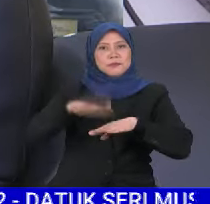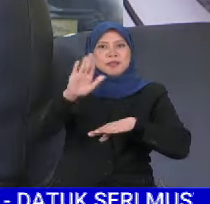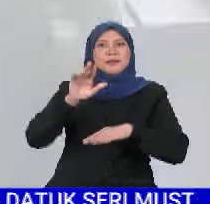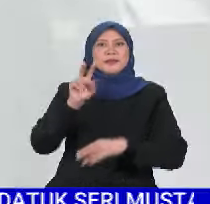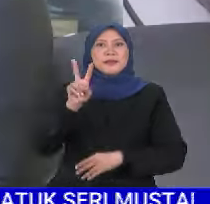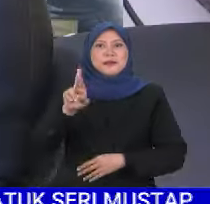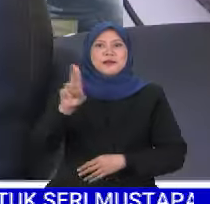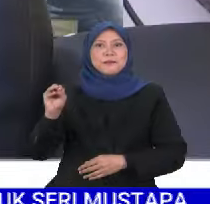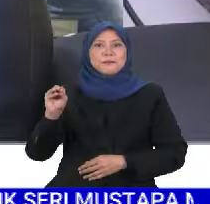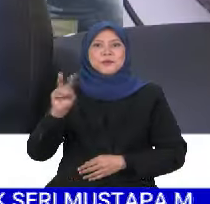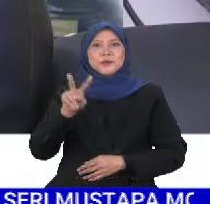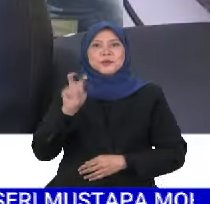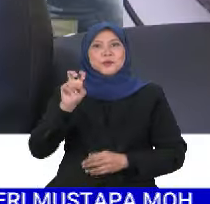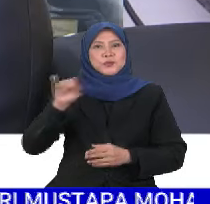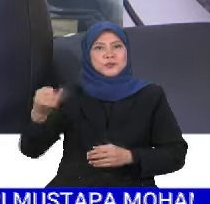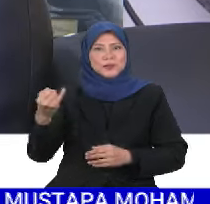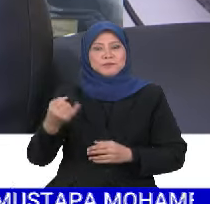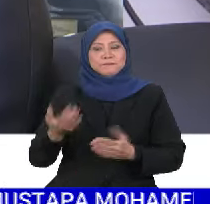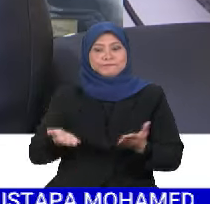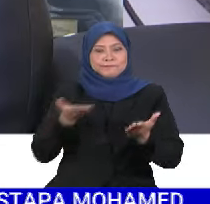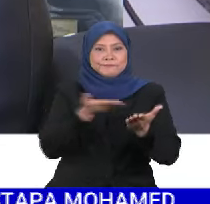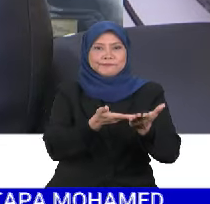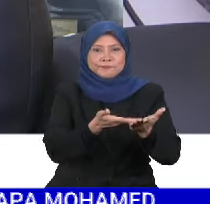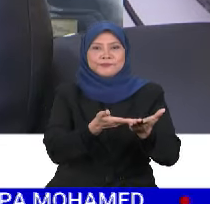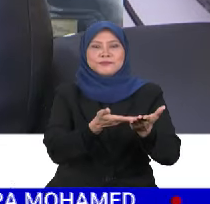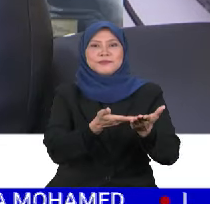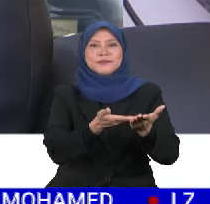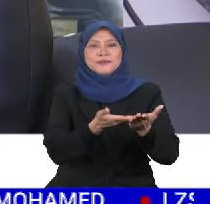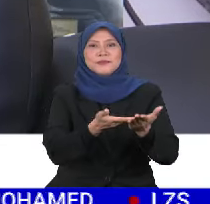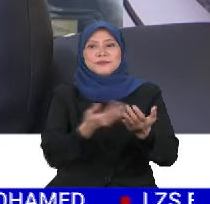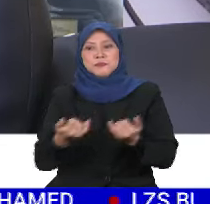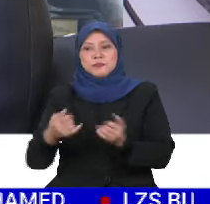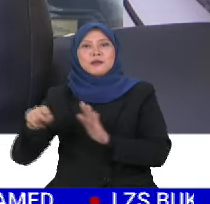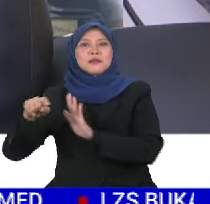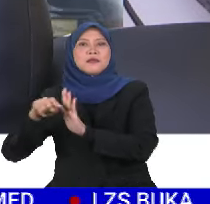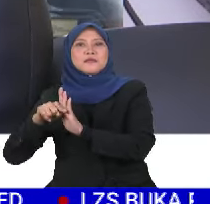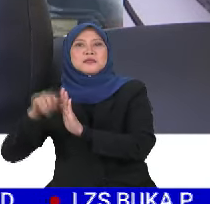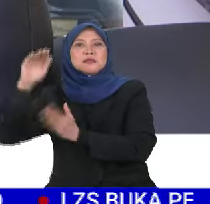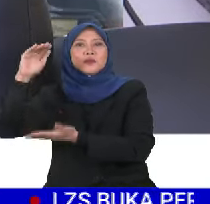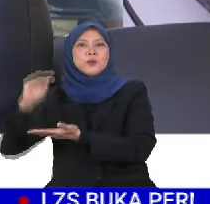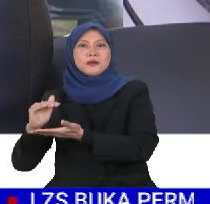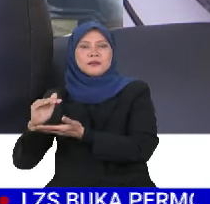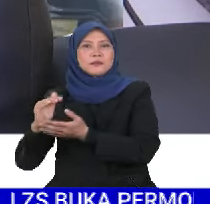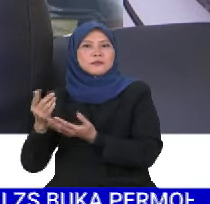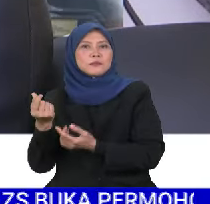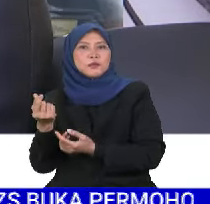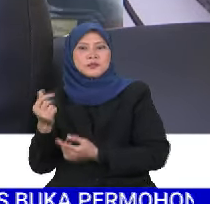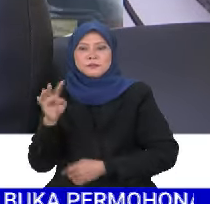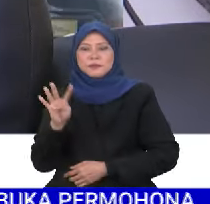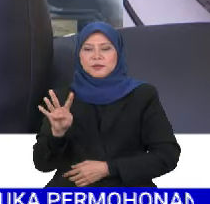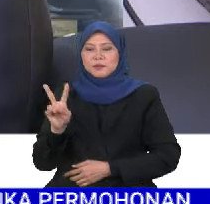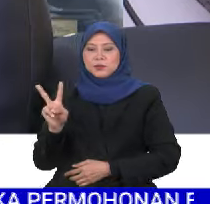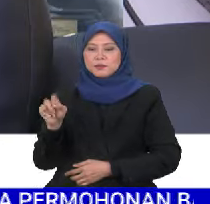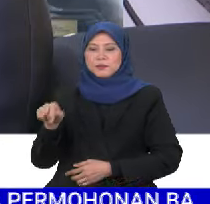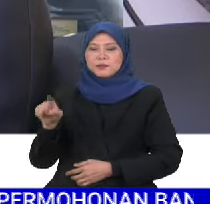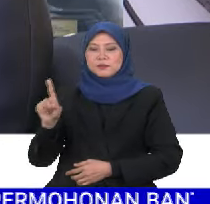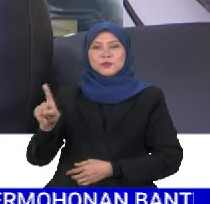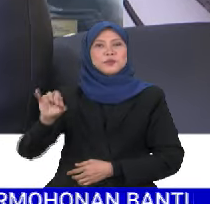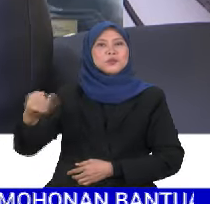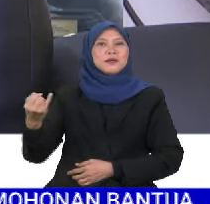juta. Dengan cadangan tersebut, kita akan mengalami defisit sebanyak RM42.1